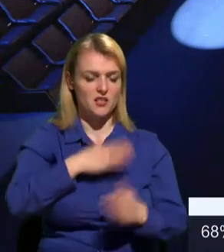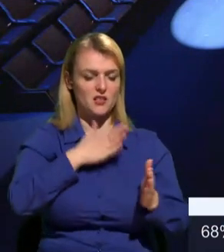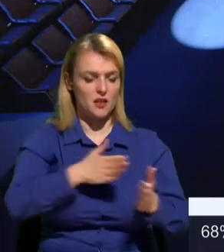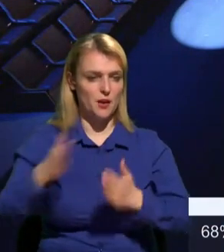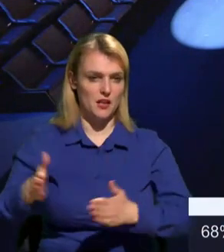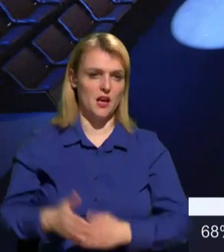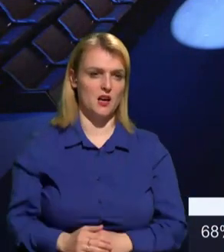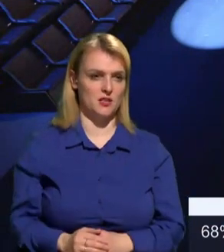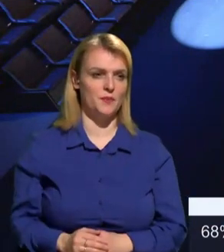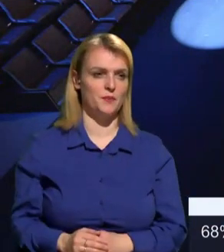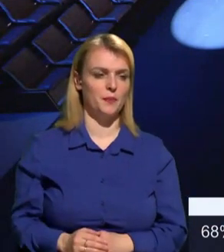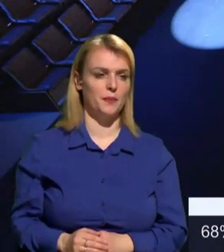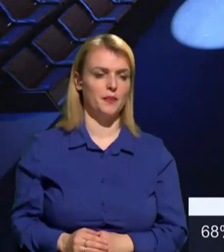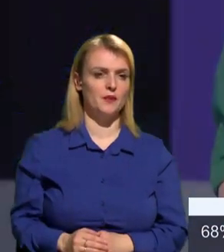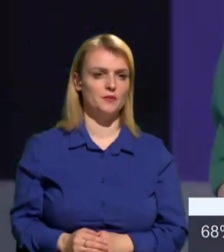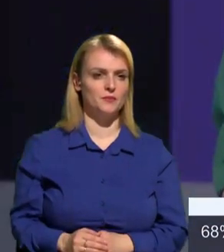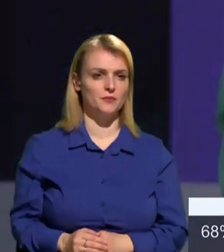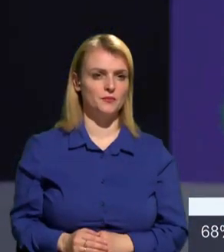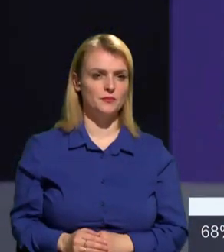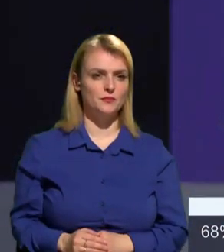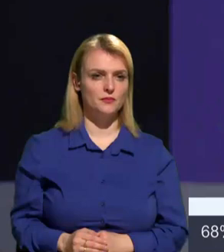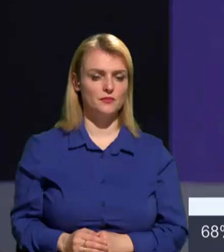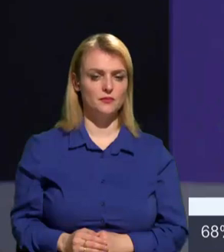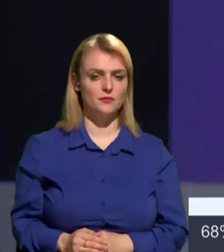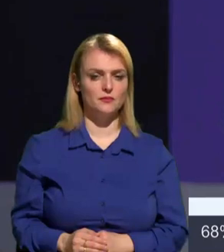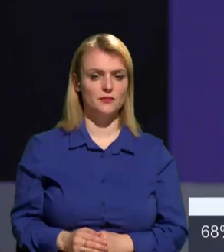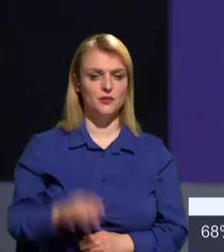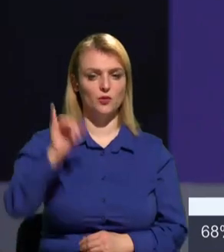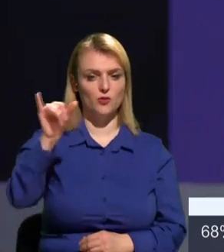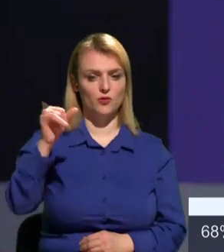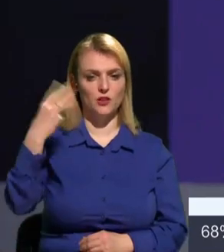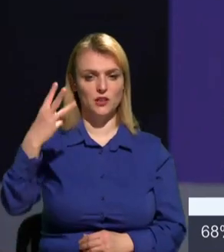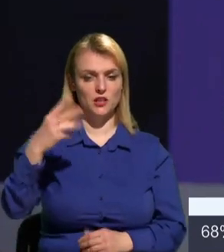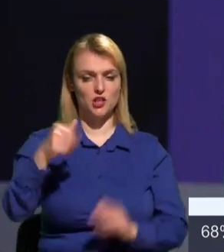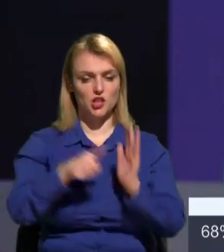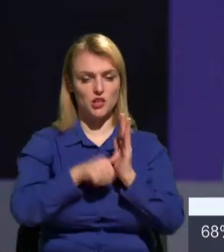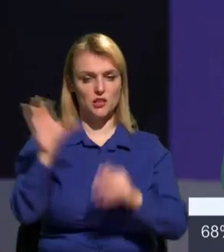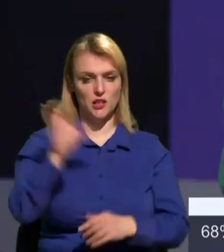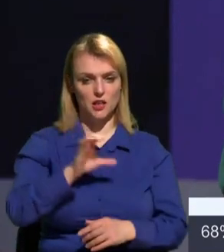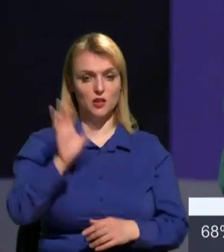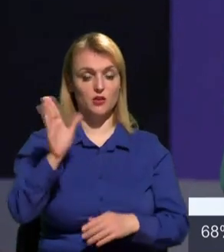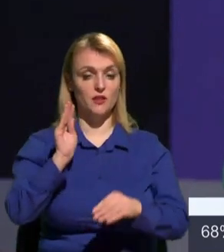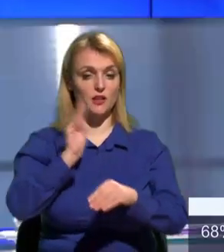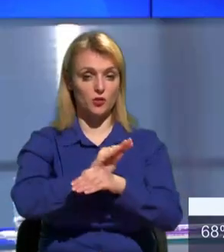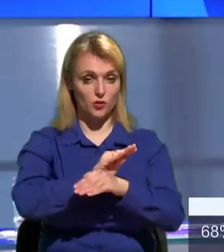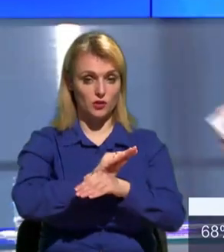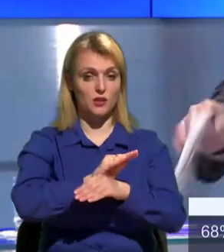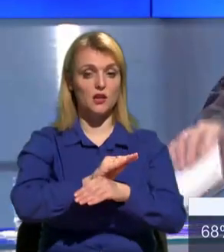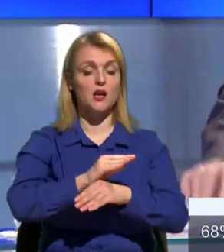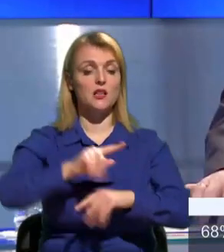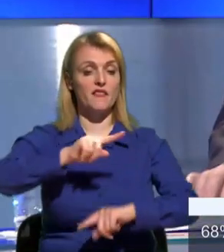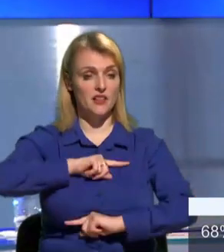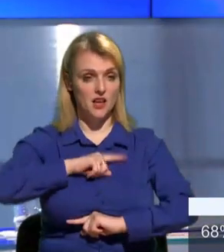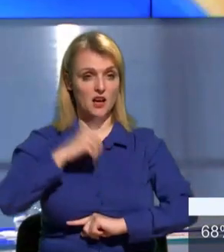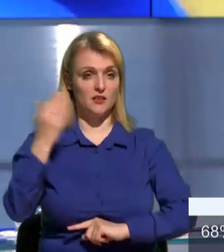Domnule Chirca, vă mulțumesc tare mult. Domnule Dodon, vă mulțumesc tare mult. Aveți 36 de secunde care vor fi adăugate la mesajul de